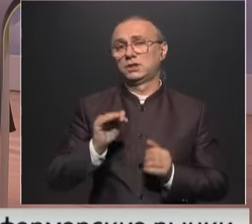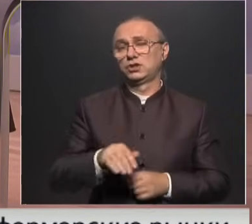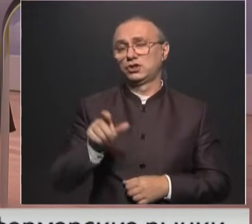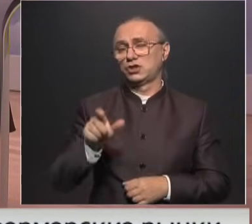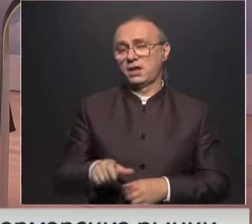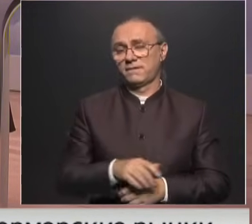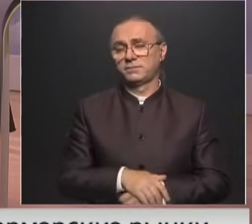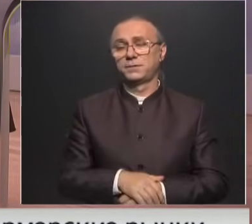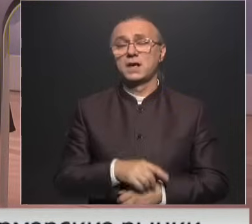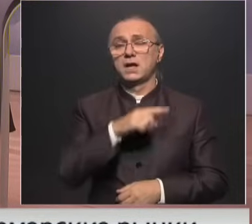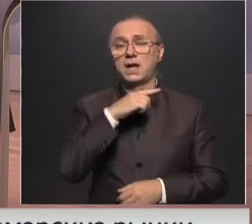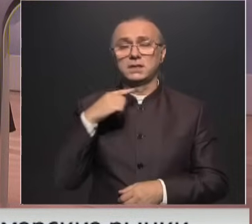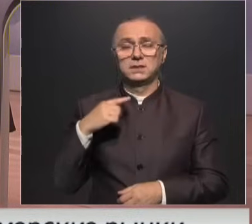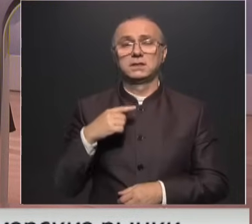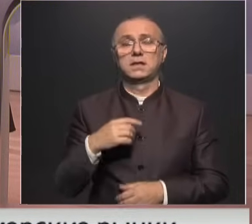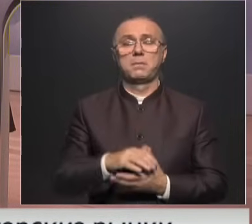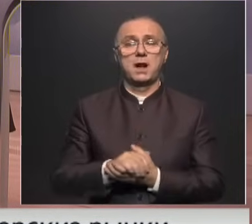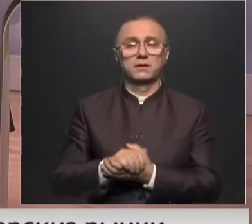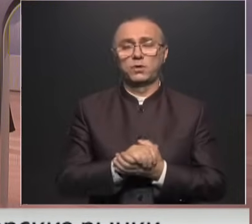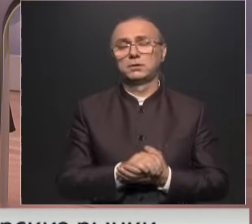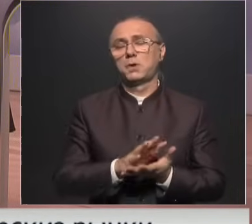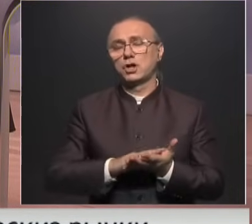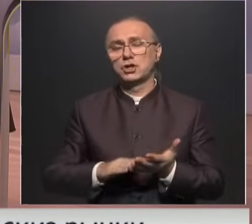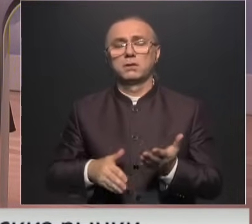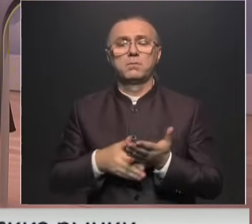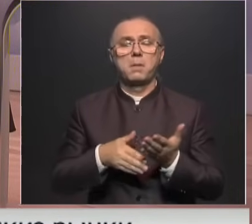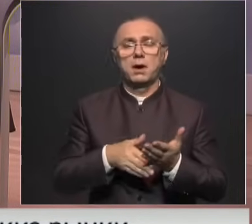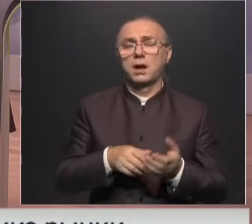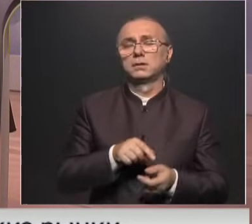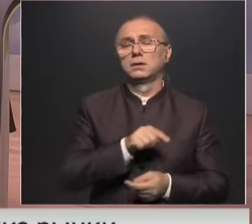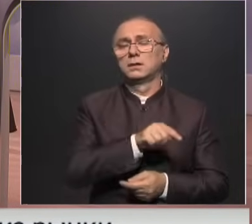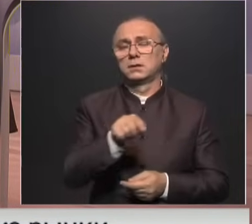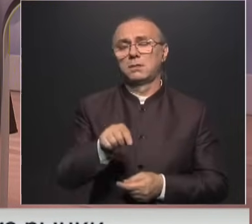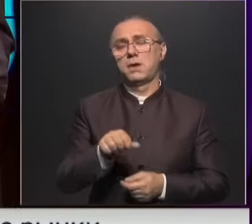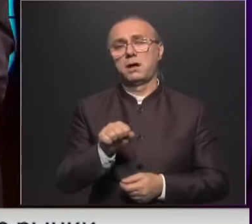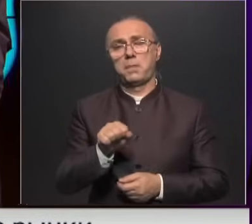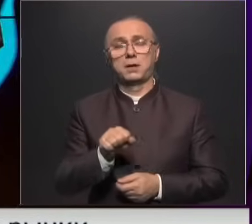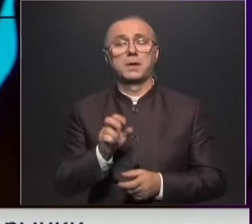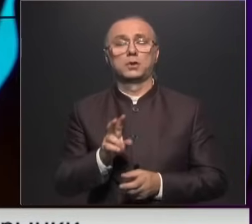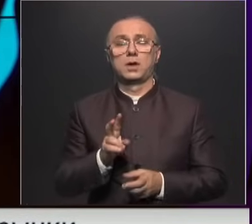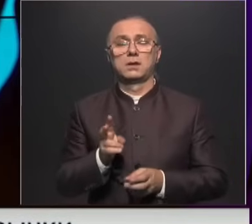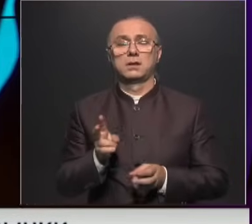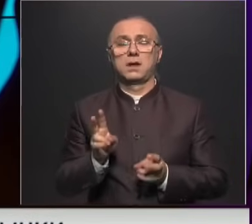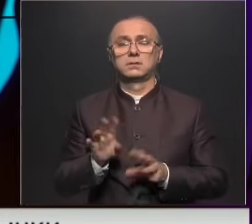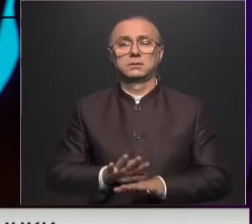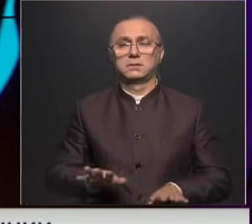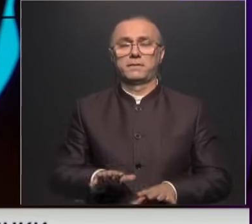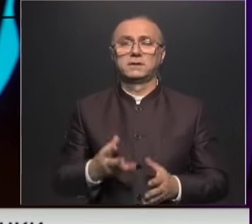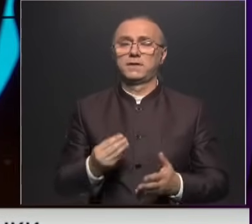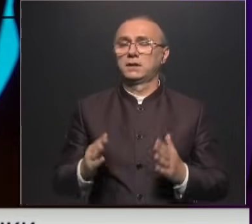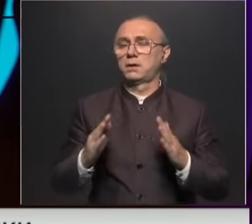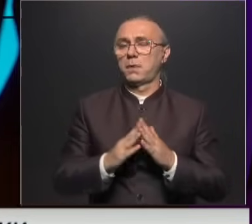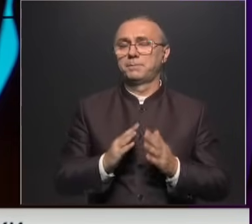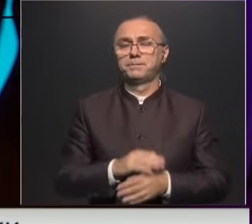миротворцы продолжают доставлять продукты и воду тем, кто пока не покинул свои дома. По 10 приседаний за